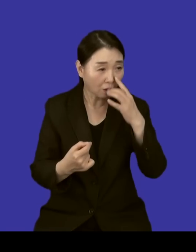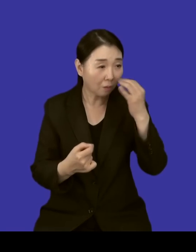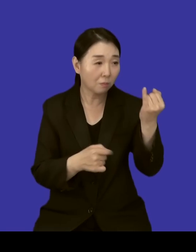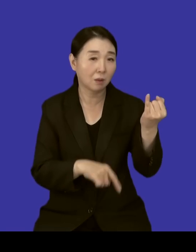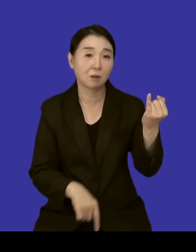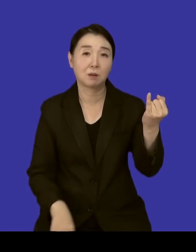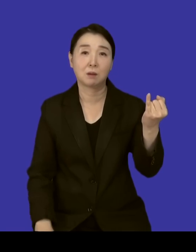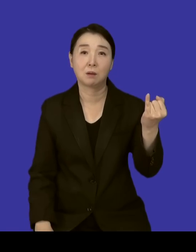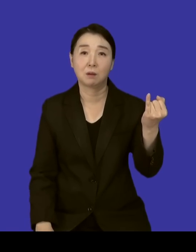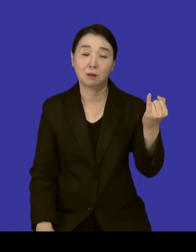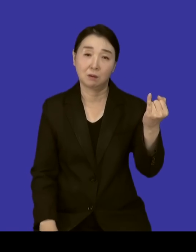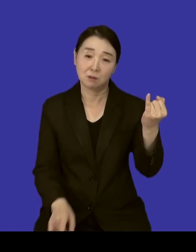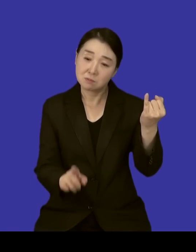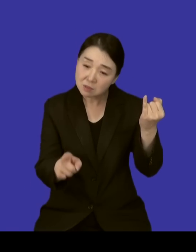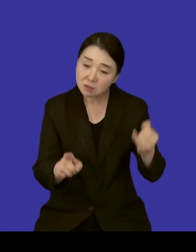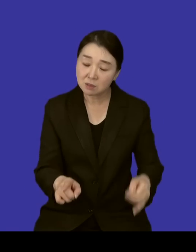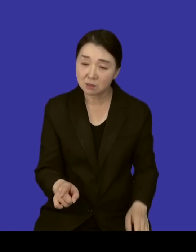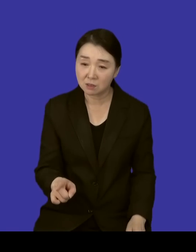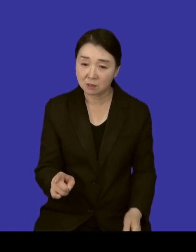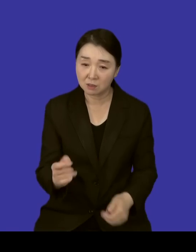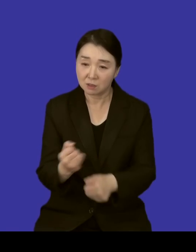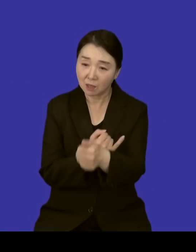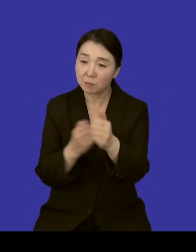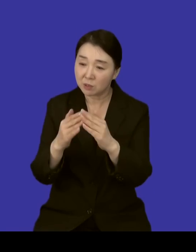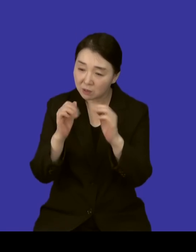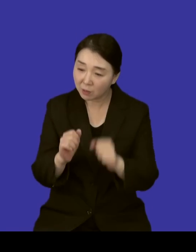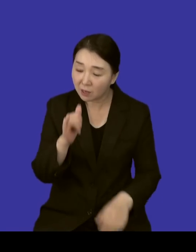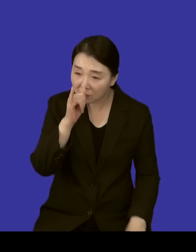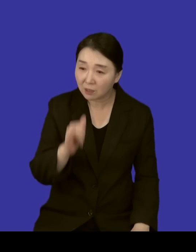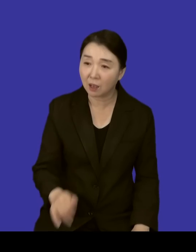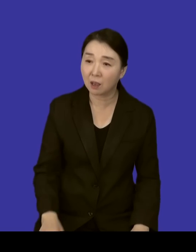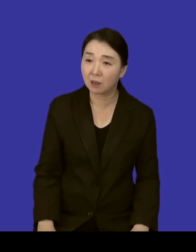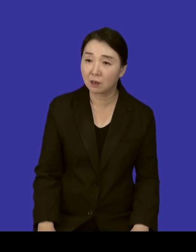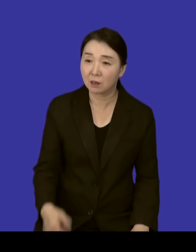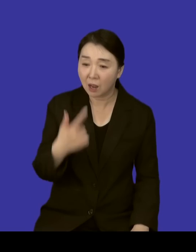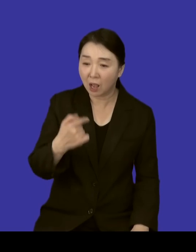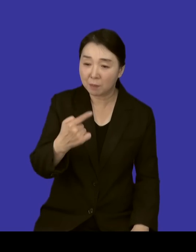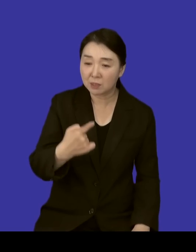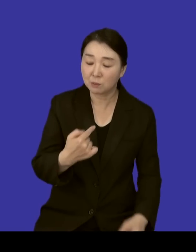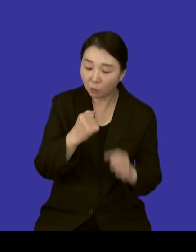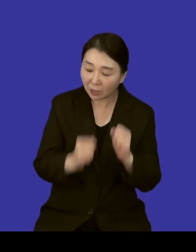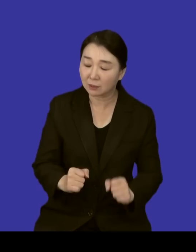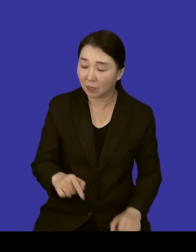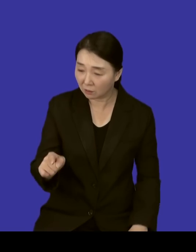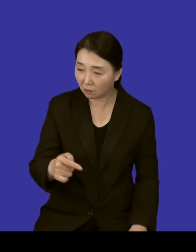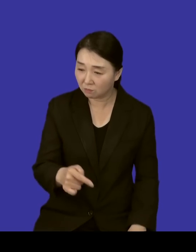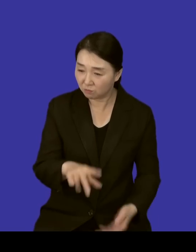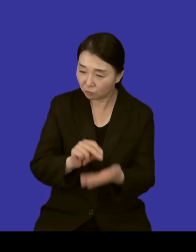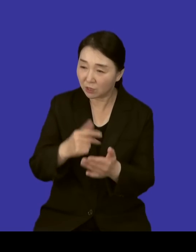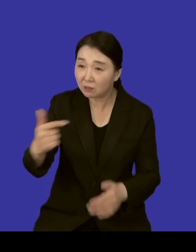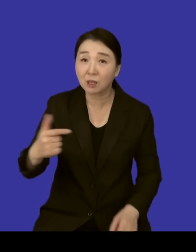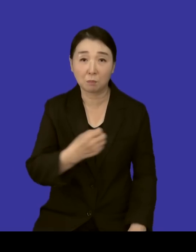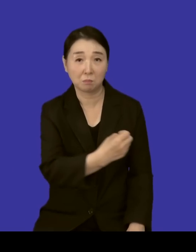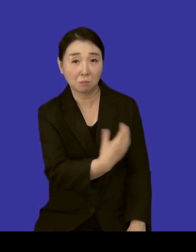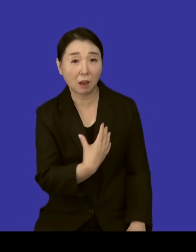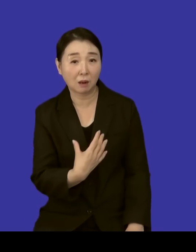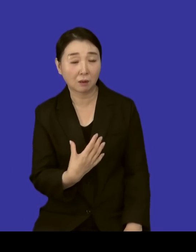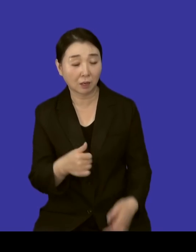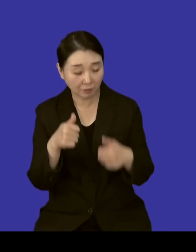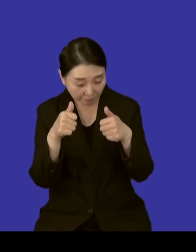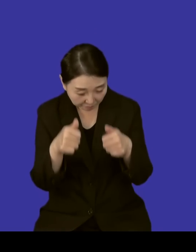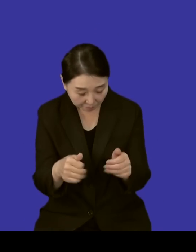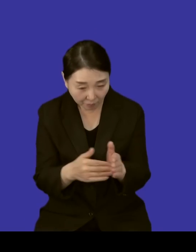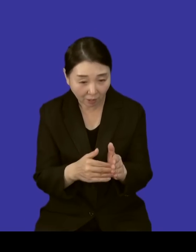또 뭐라고? 네 저기 막 남편도 들어와 있다, 아버지도 들어와 있다, 너는 큰일 났다. 그래서 가가지고 인사를